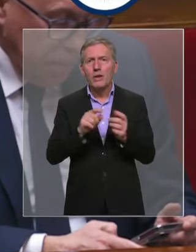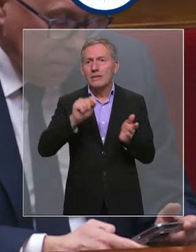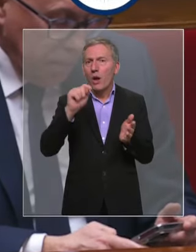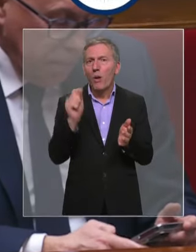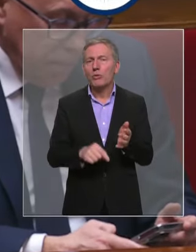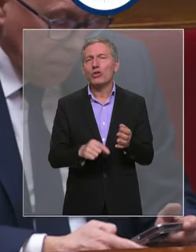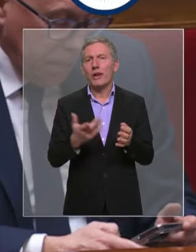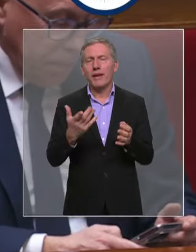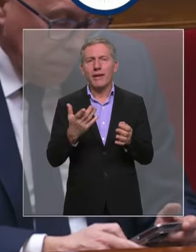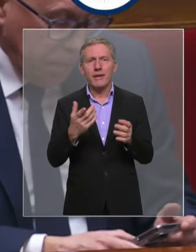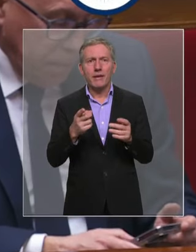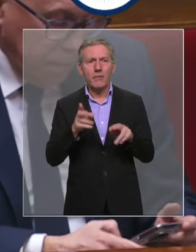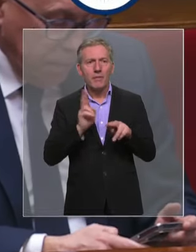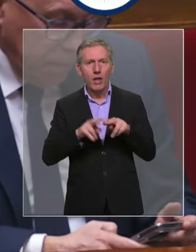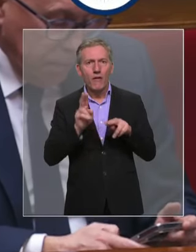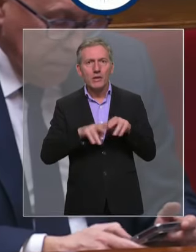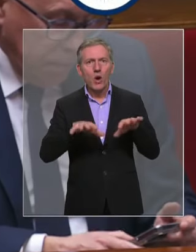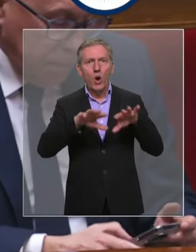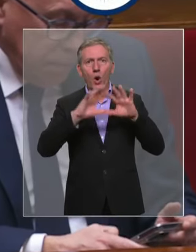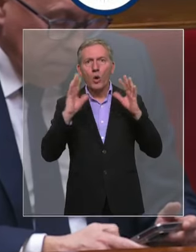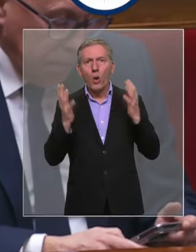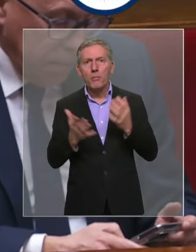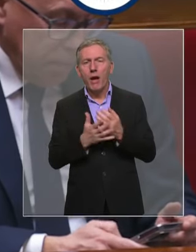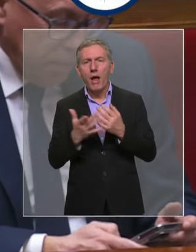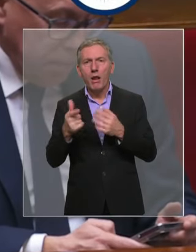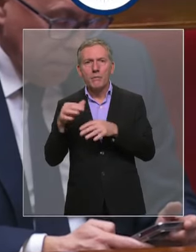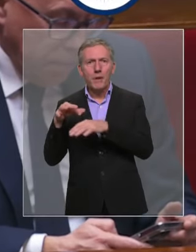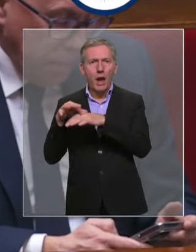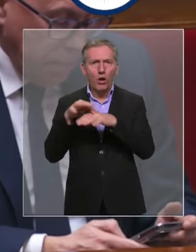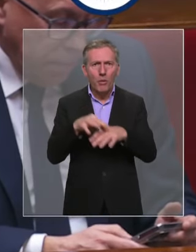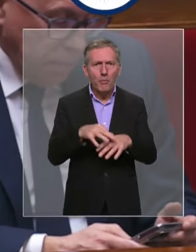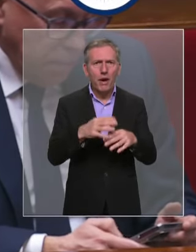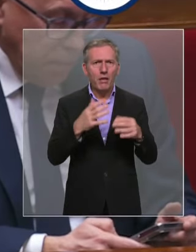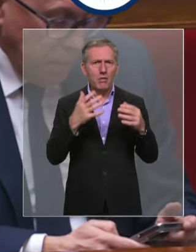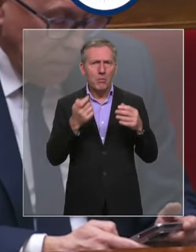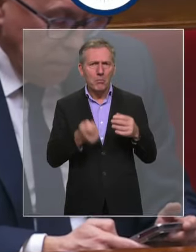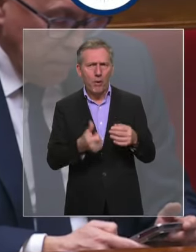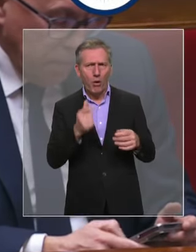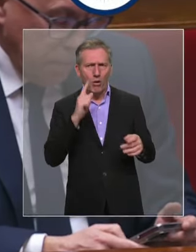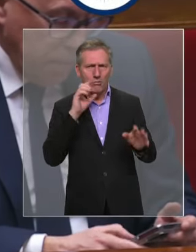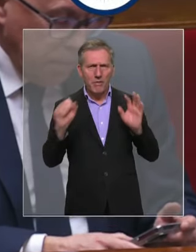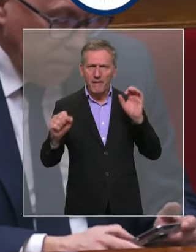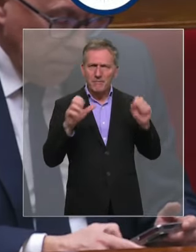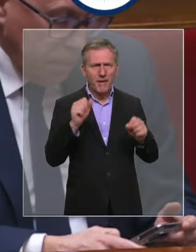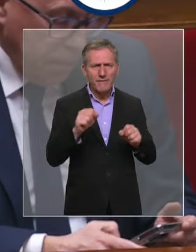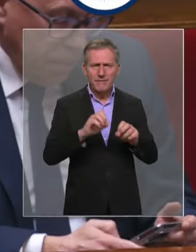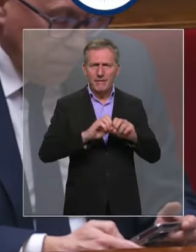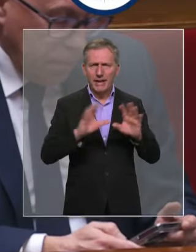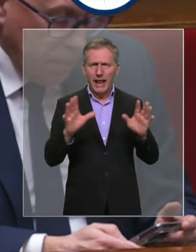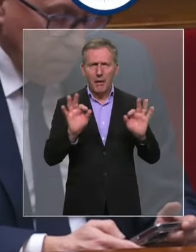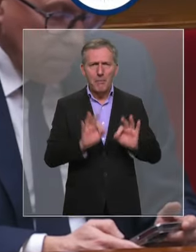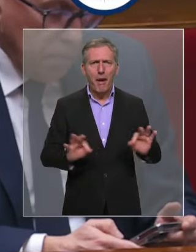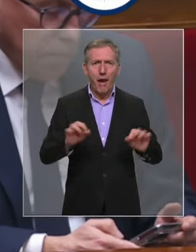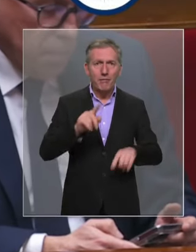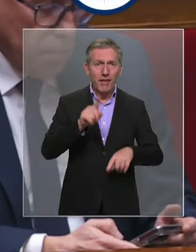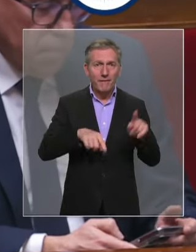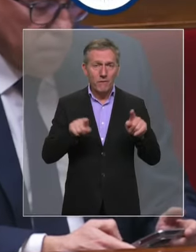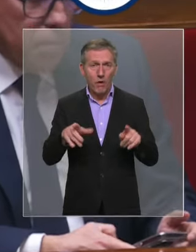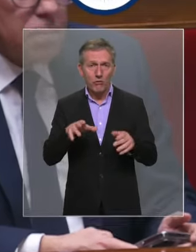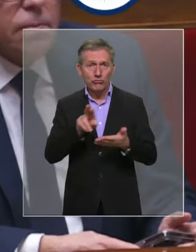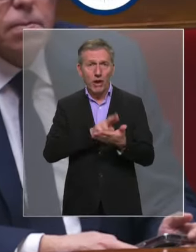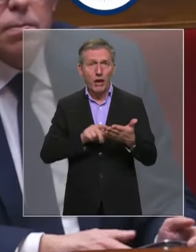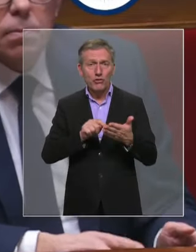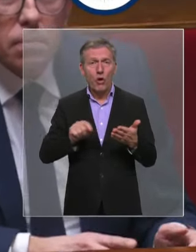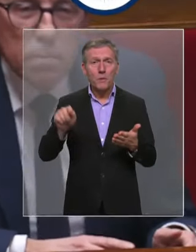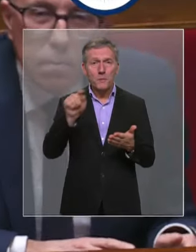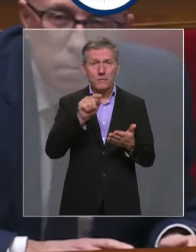l'obligation de recourir pour les rénovations globales à un accompagnateur encore peu identifié sur les territoires, voire inexistant. De facto, vous avouez